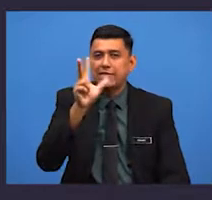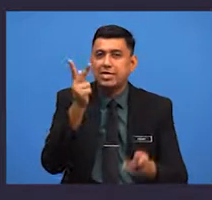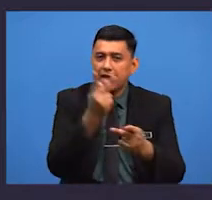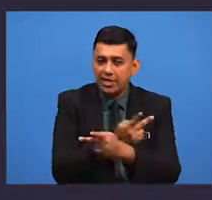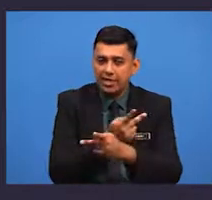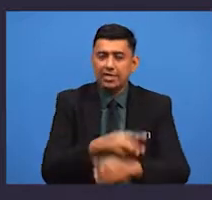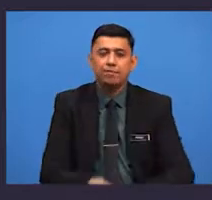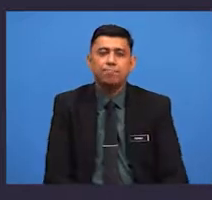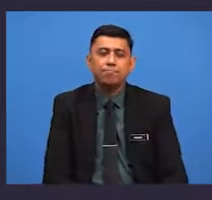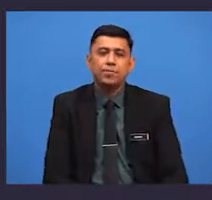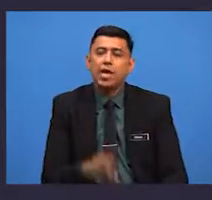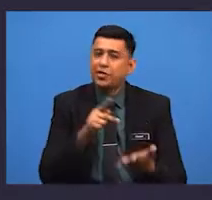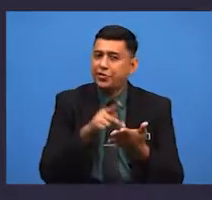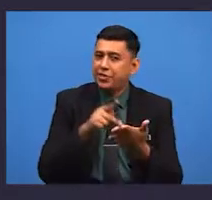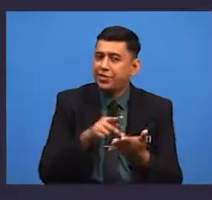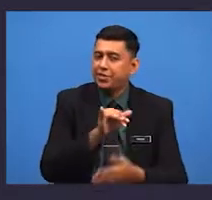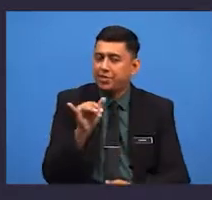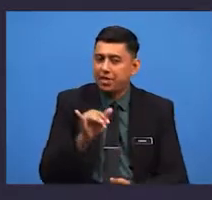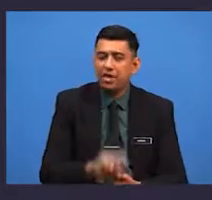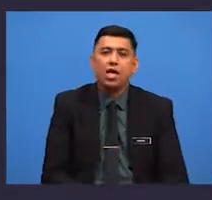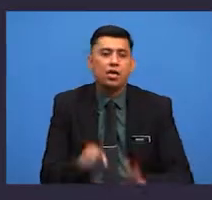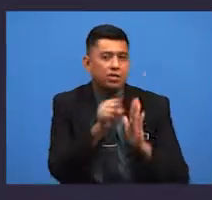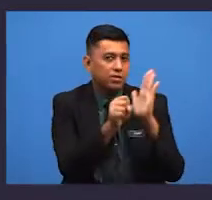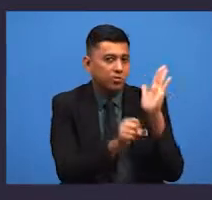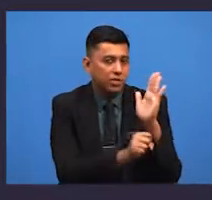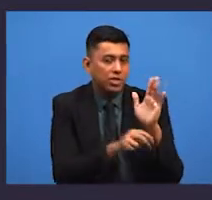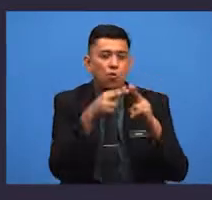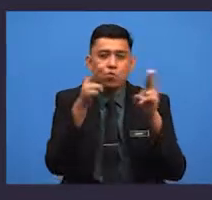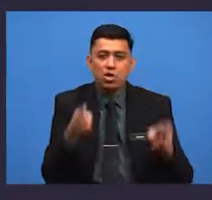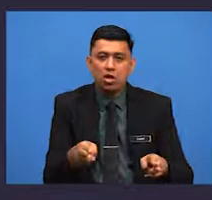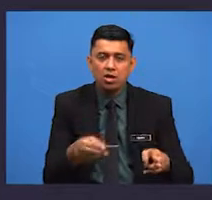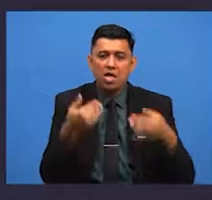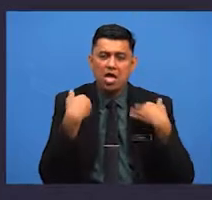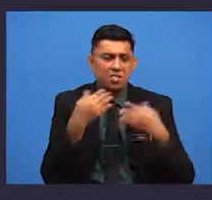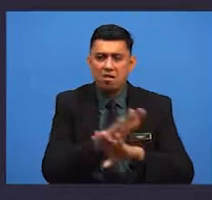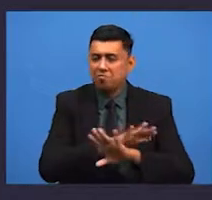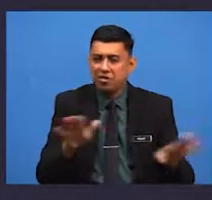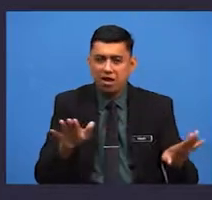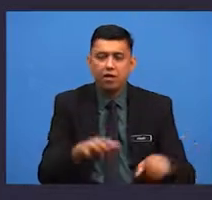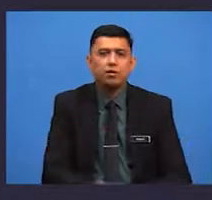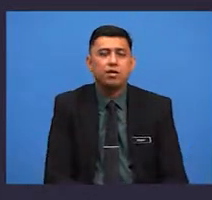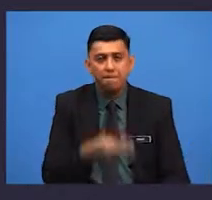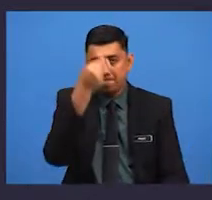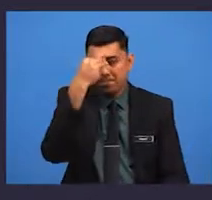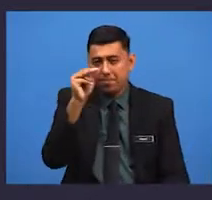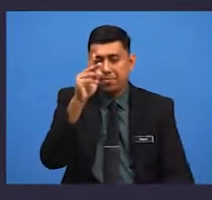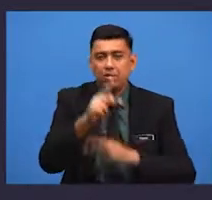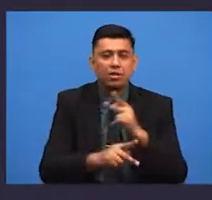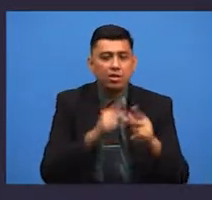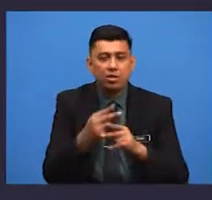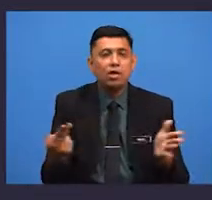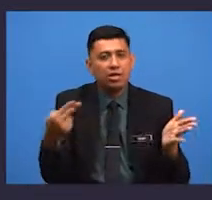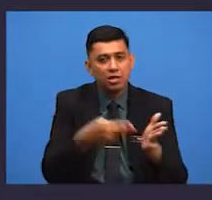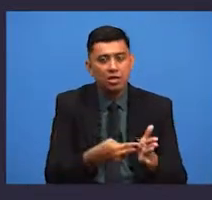kali. Sekiranya syarat yang diuji adalah tidak, maka proses